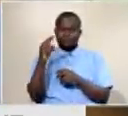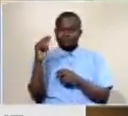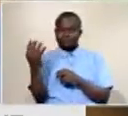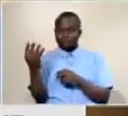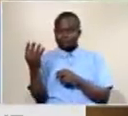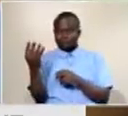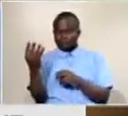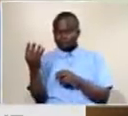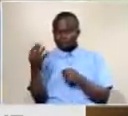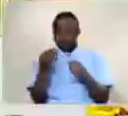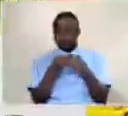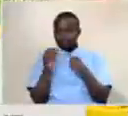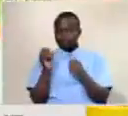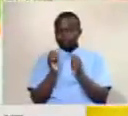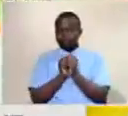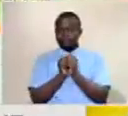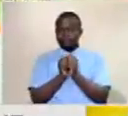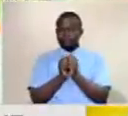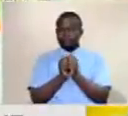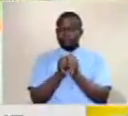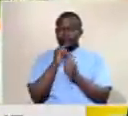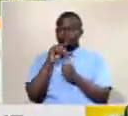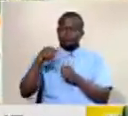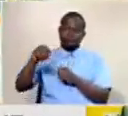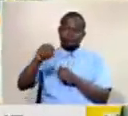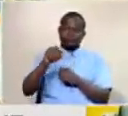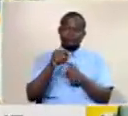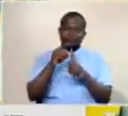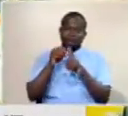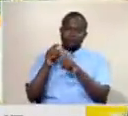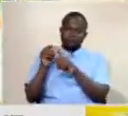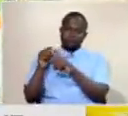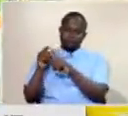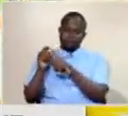24 n'ibihumbi 800 urabona za kawunga imiceri